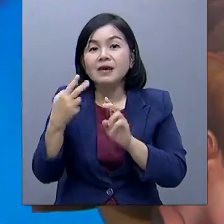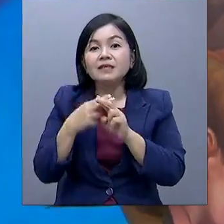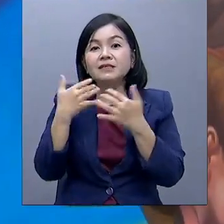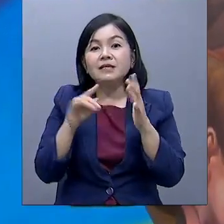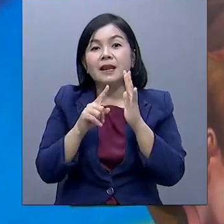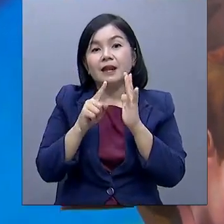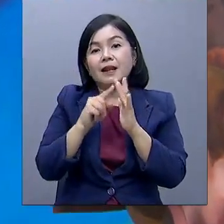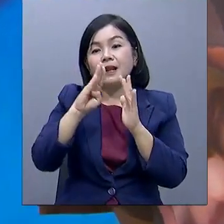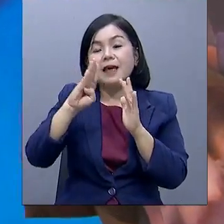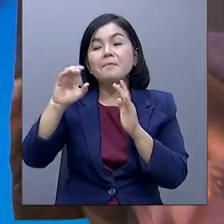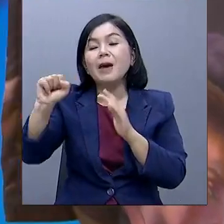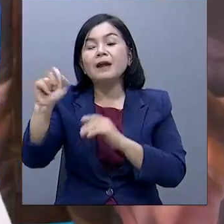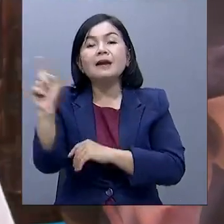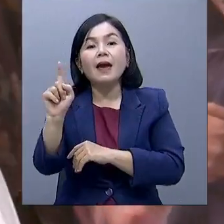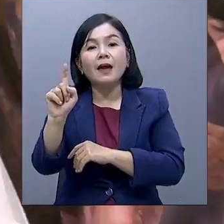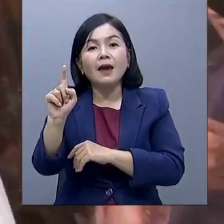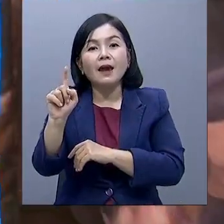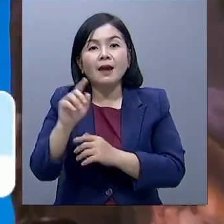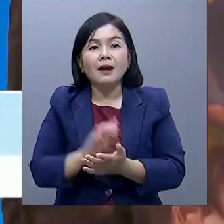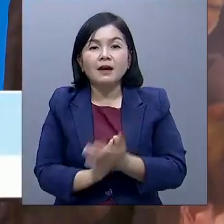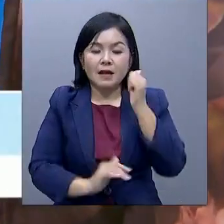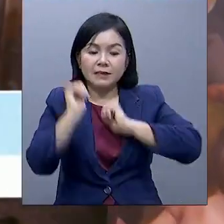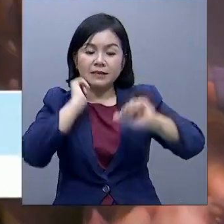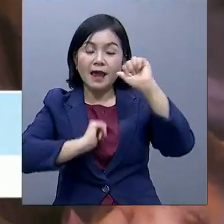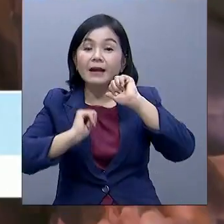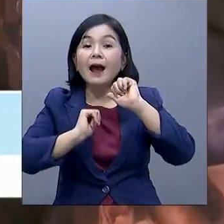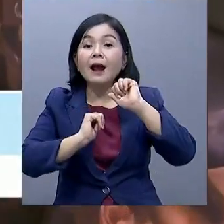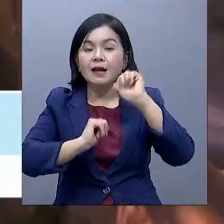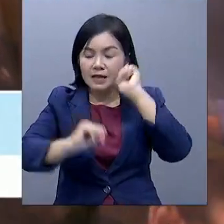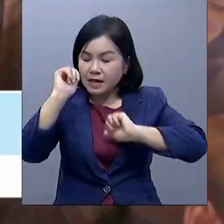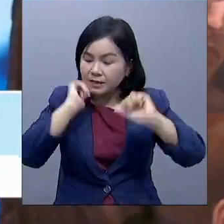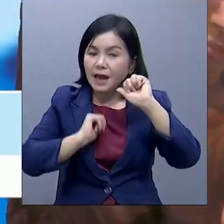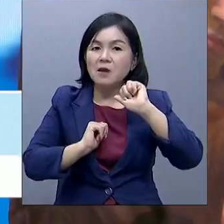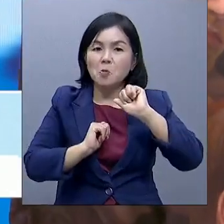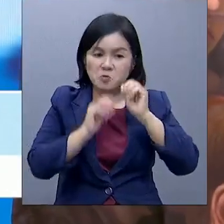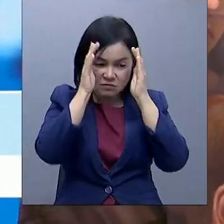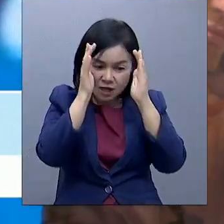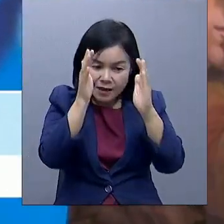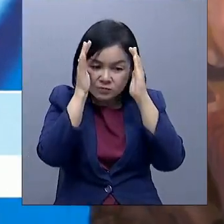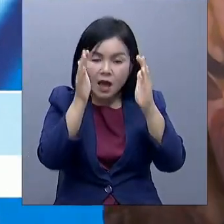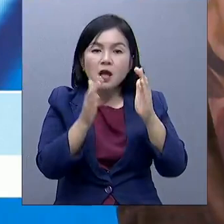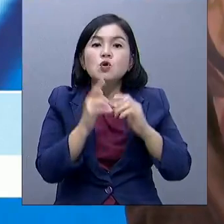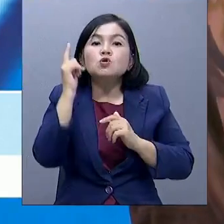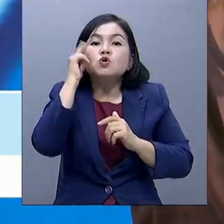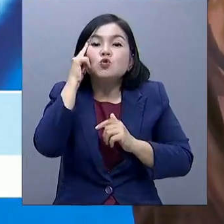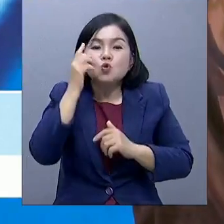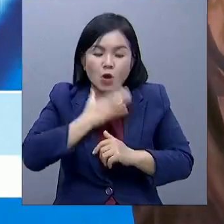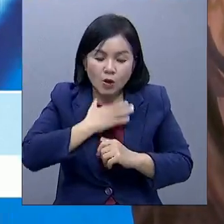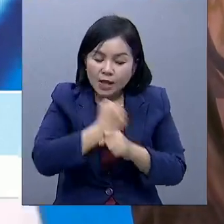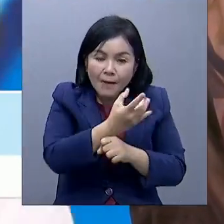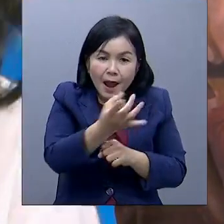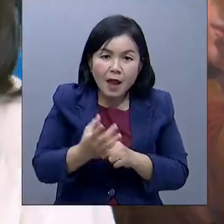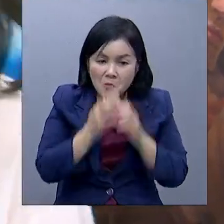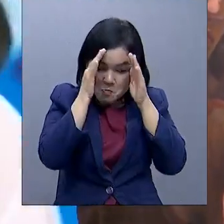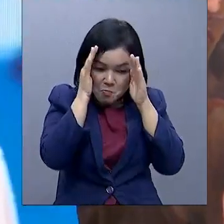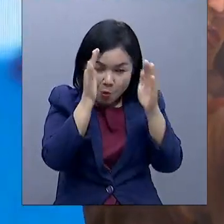ให้ฟังหน่อยค่ะ เรื่องเป็นยังไงคาแรคเตอร์เรา คาแรคเตอร์เป็นคนที่ค่อนข้างจะจริงจังเป็นคนที่รู้ว่าตัวเองจะทำอะไรแล้วก็มุ่